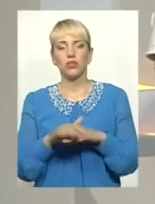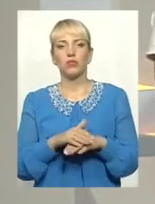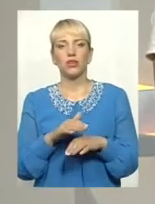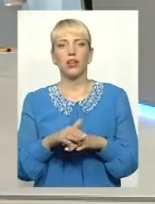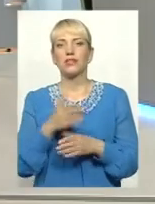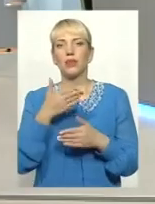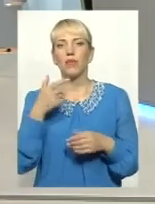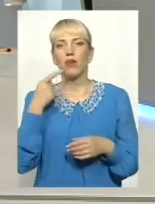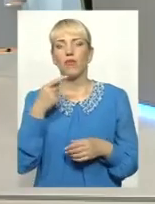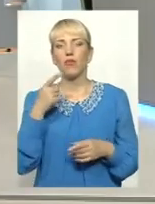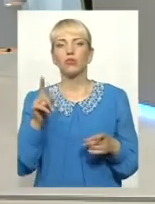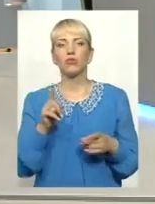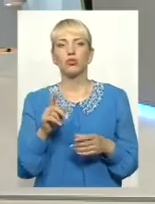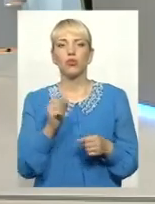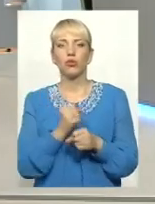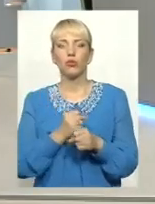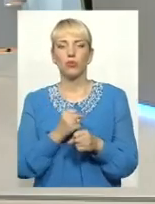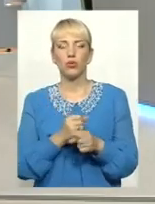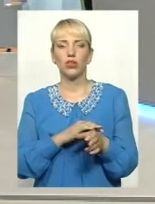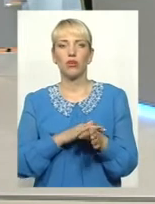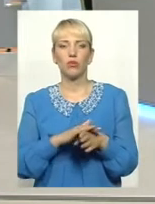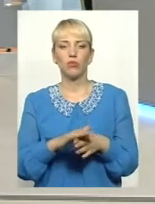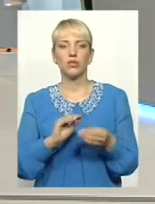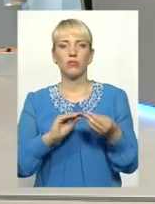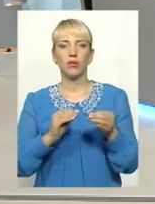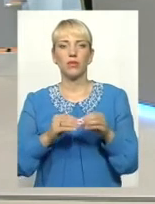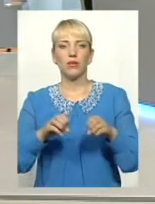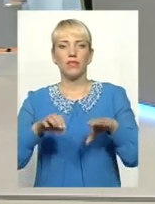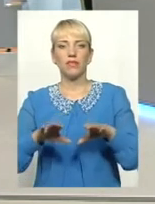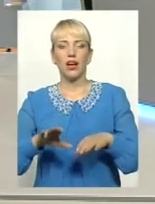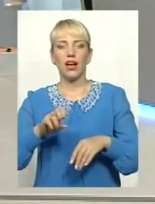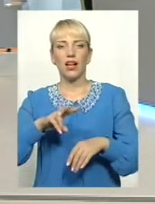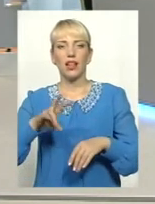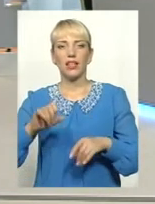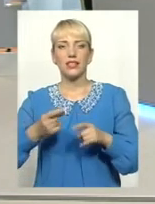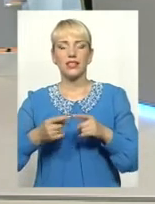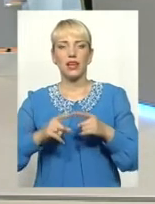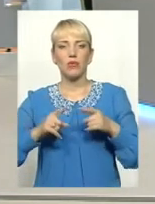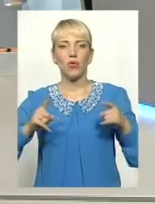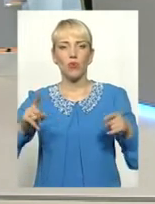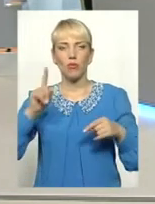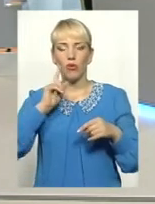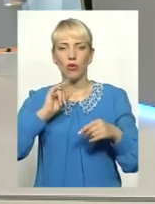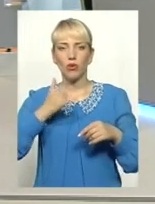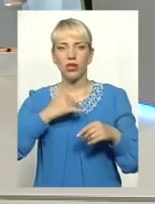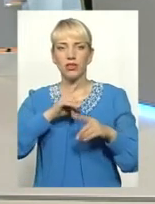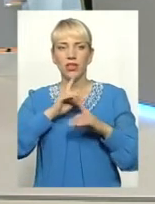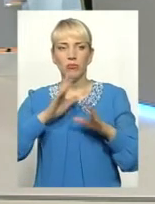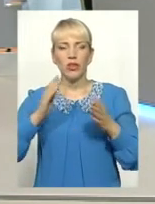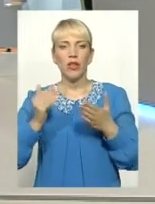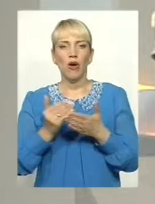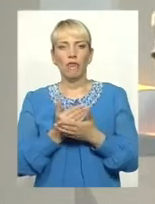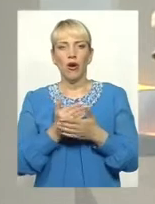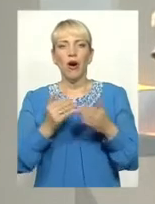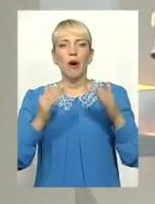майбутнє, що робота робиться, проблеми вирішуються. Але ж цей проміжок, допоки в нас не буде нового притулку, все